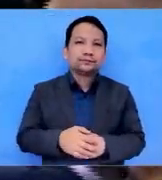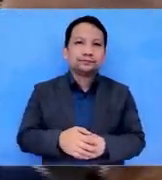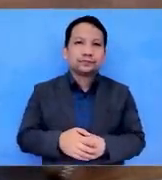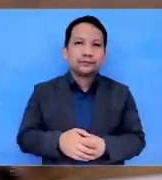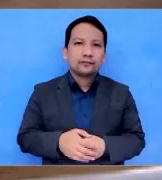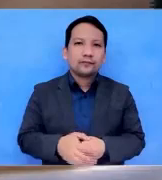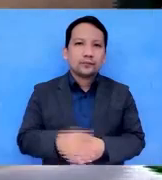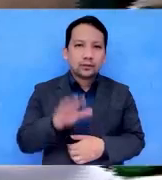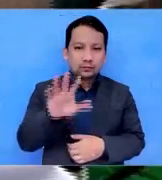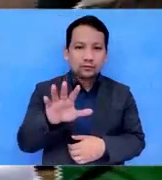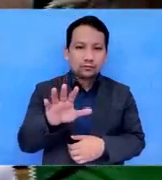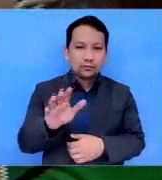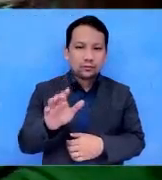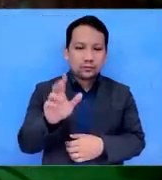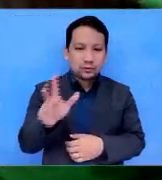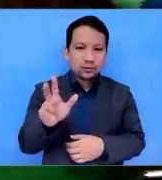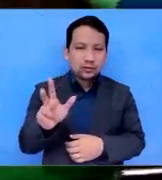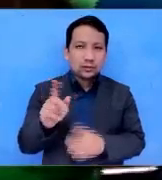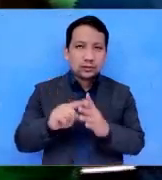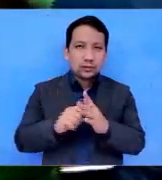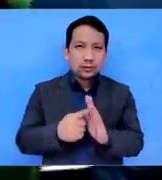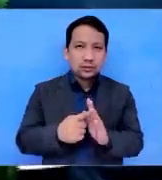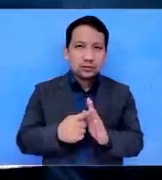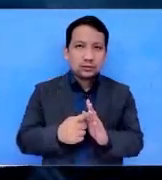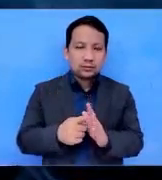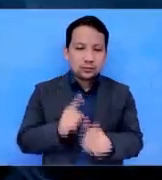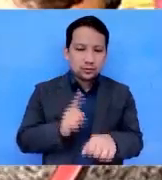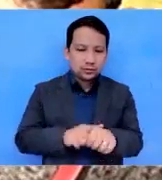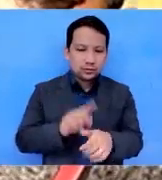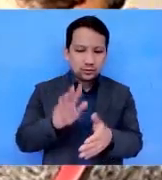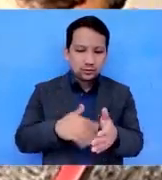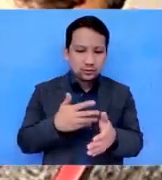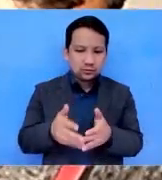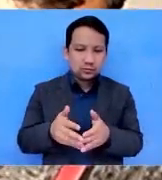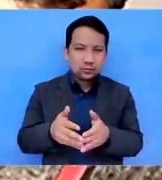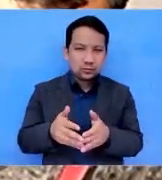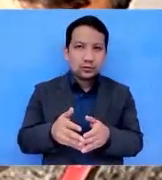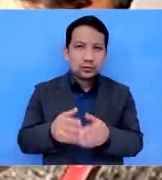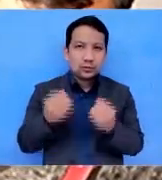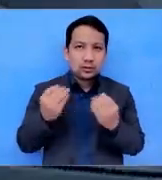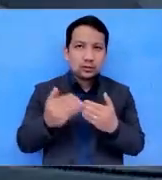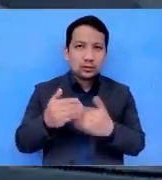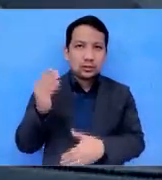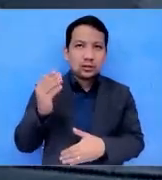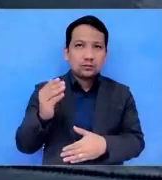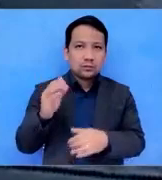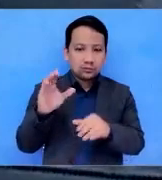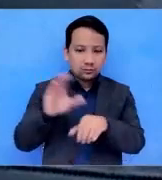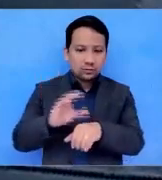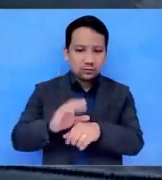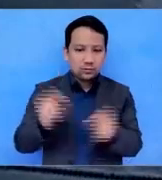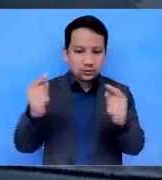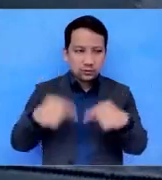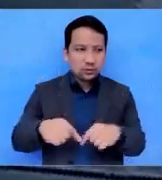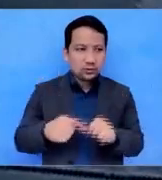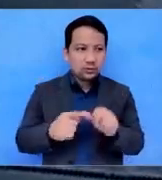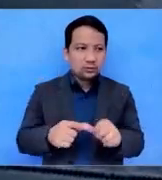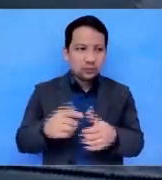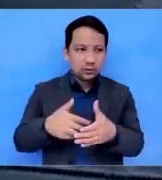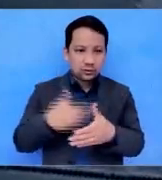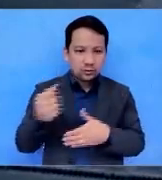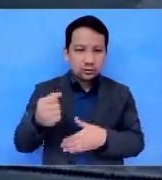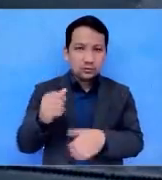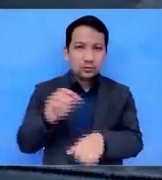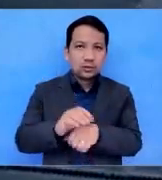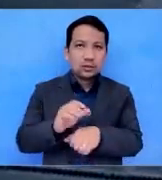Alas 5:30 kanina nang magsimula ang oras-oras na misa. Sa dami ng mga nagsisimba, umabot hanggang sa labas ng simbahan ang